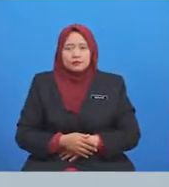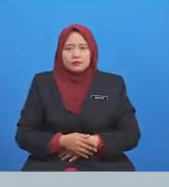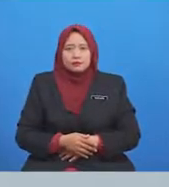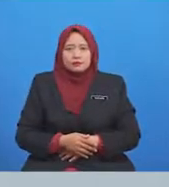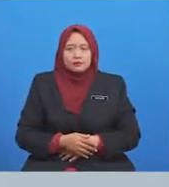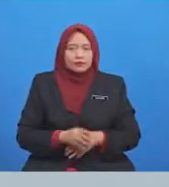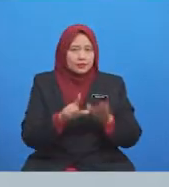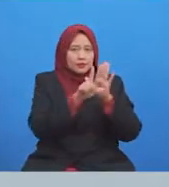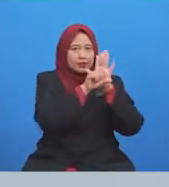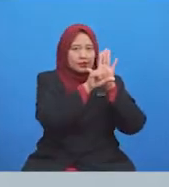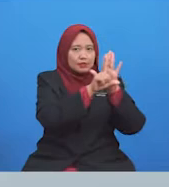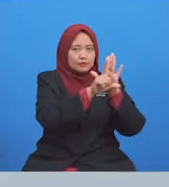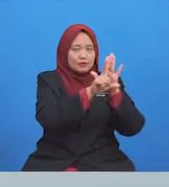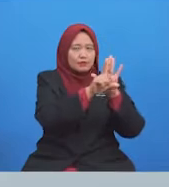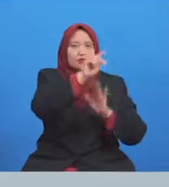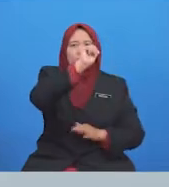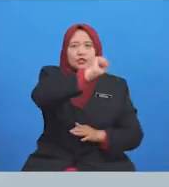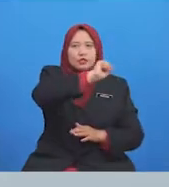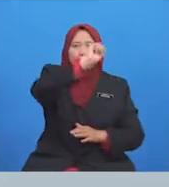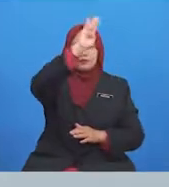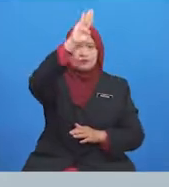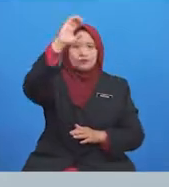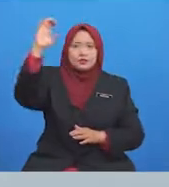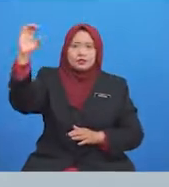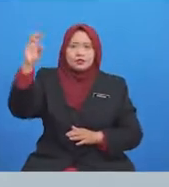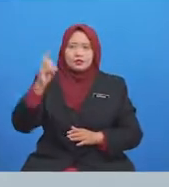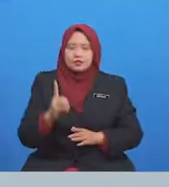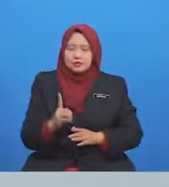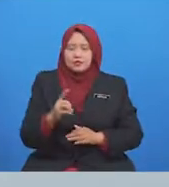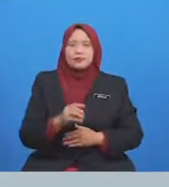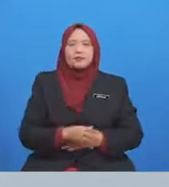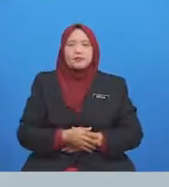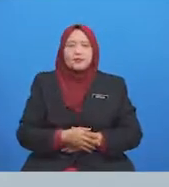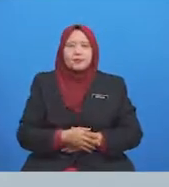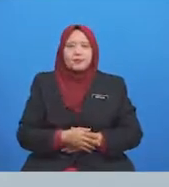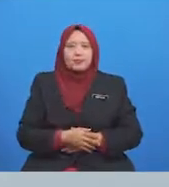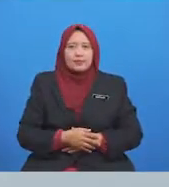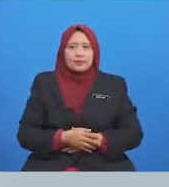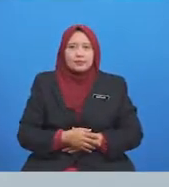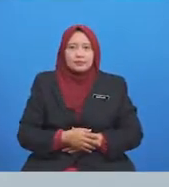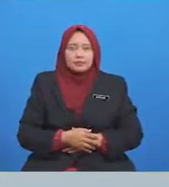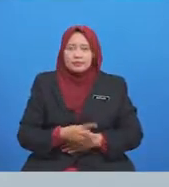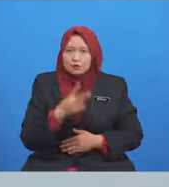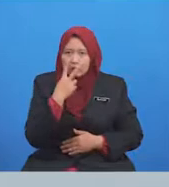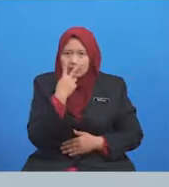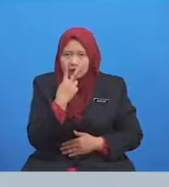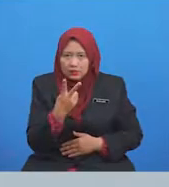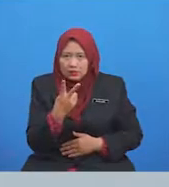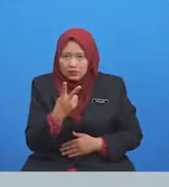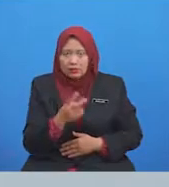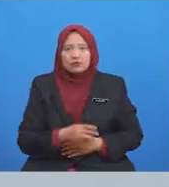dilabelkan sebagai A, B, C, D. dapat diperhatikan